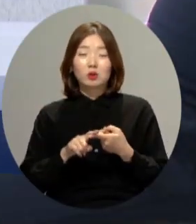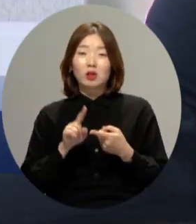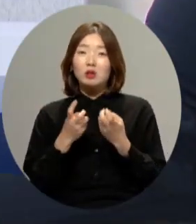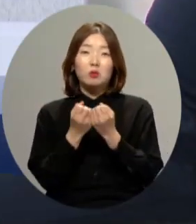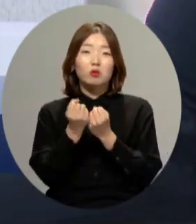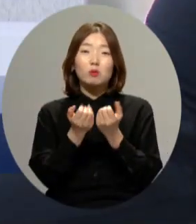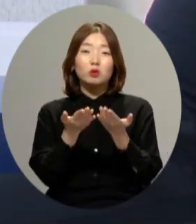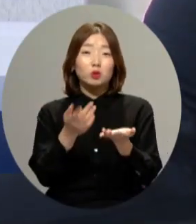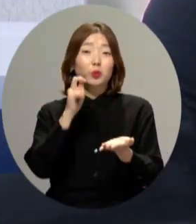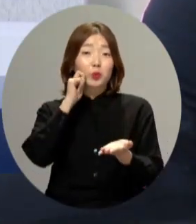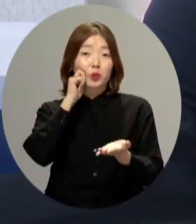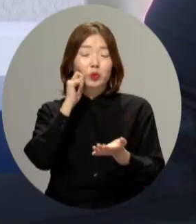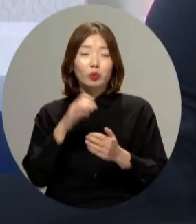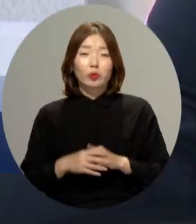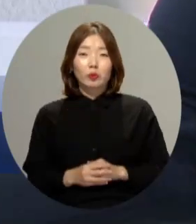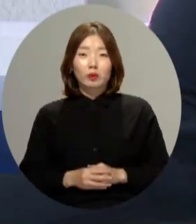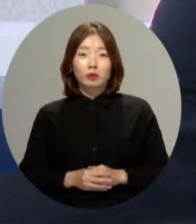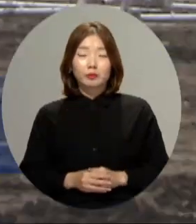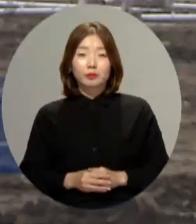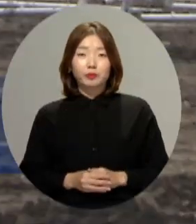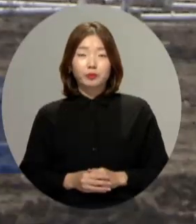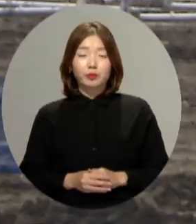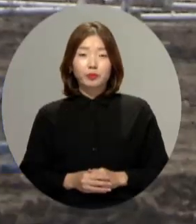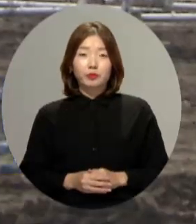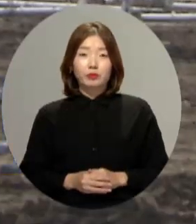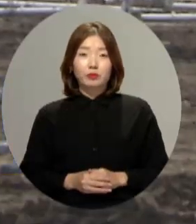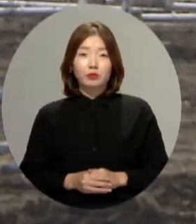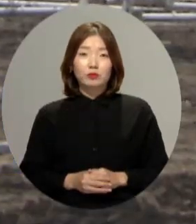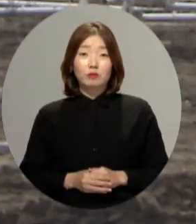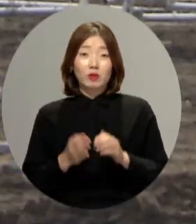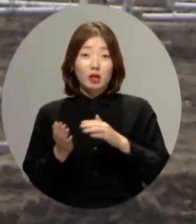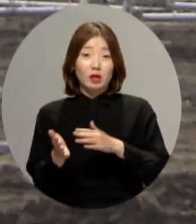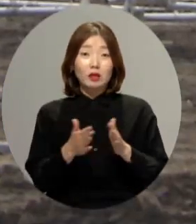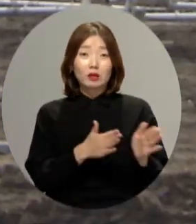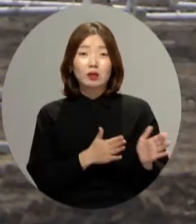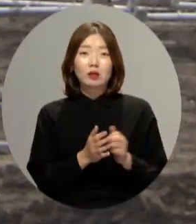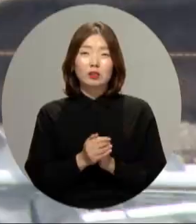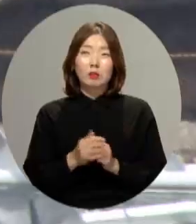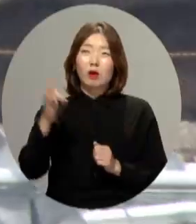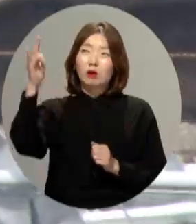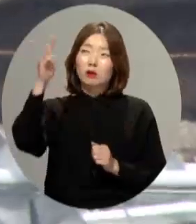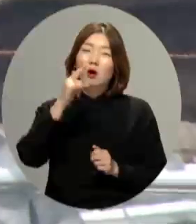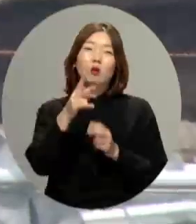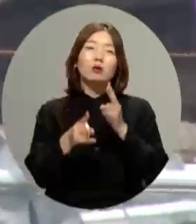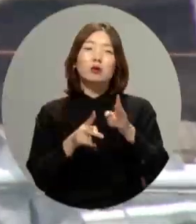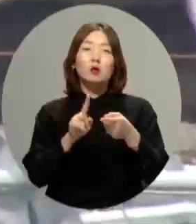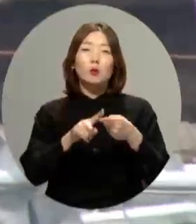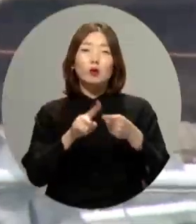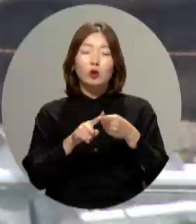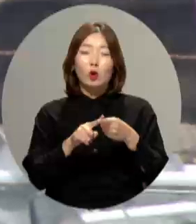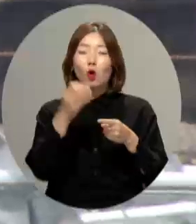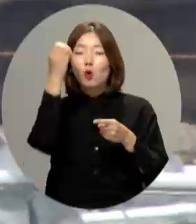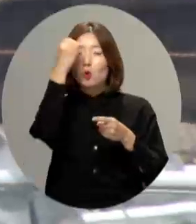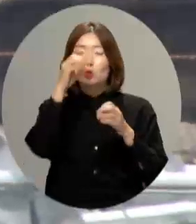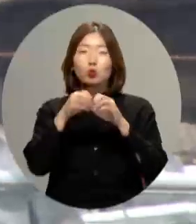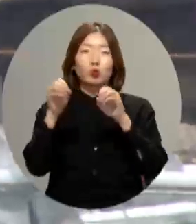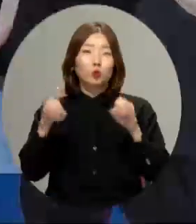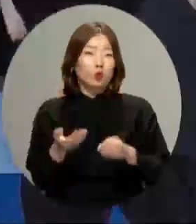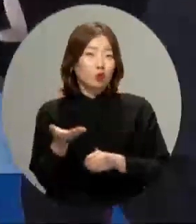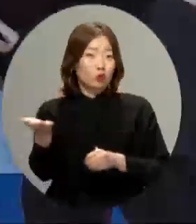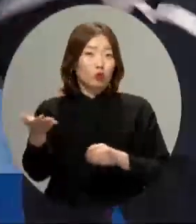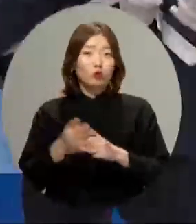것은 뭐 제가 어떻게 말씀 못 드리겠고요. 하지만 천억대 태양광 사업 일부를 고교 동문의 건설사에